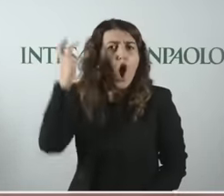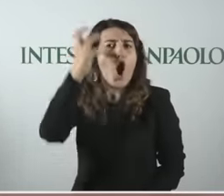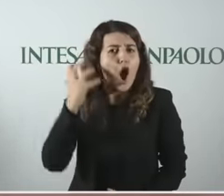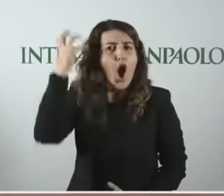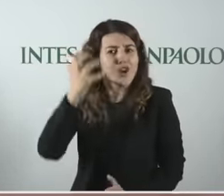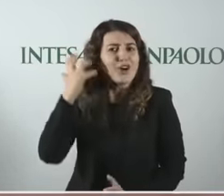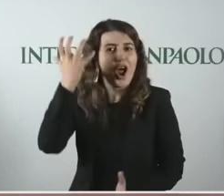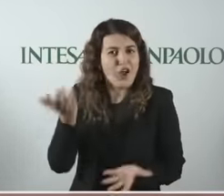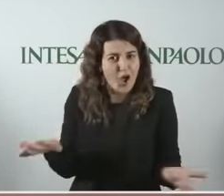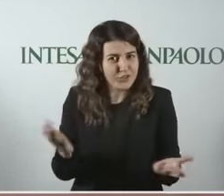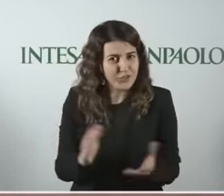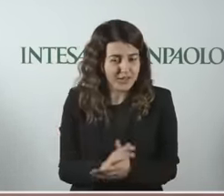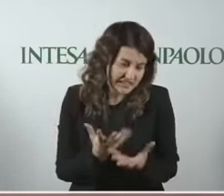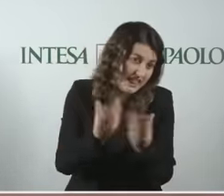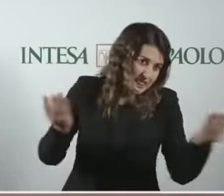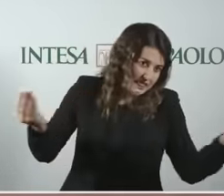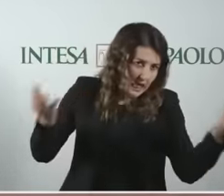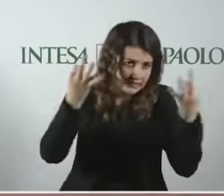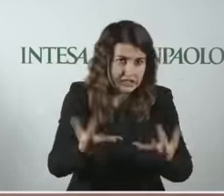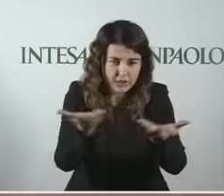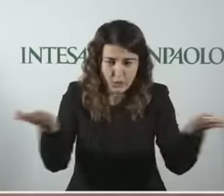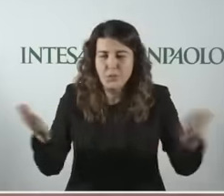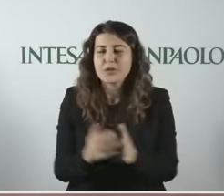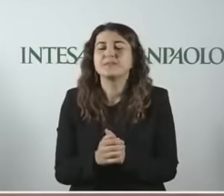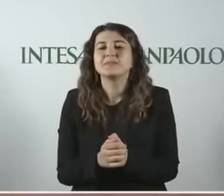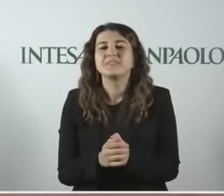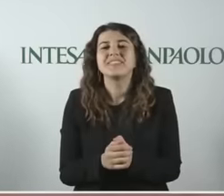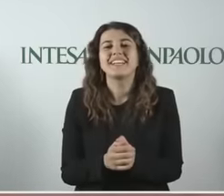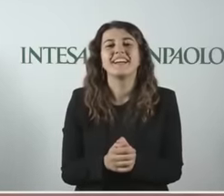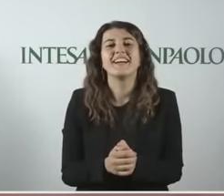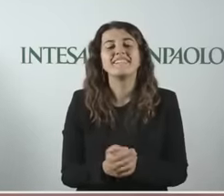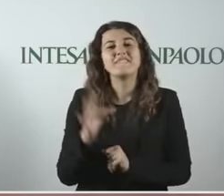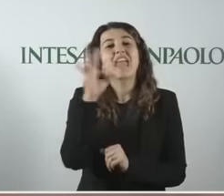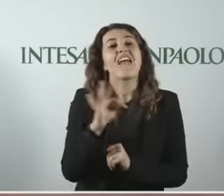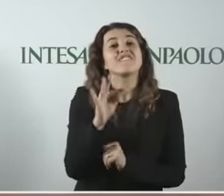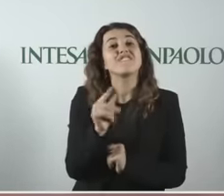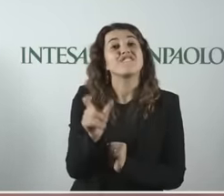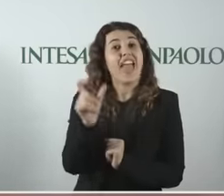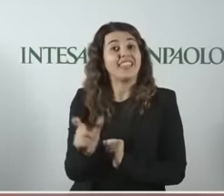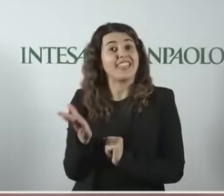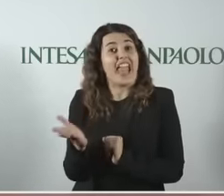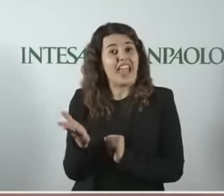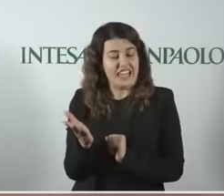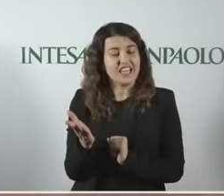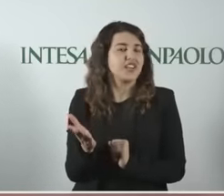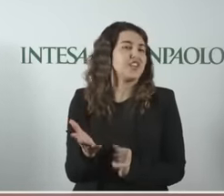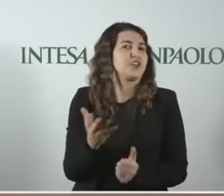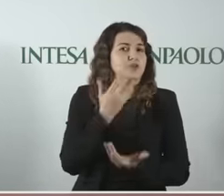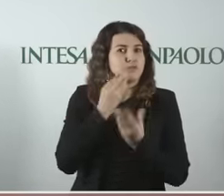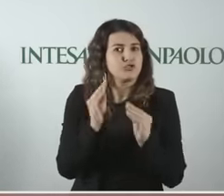peraltro e ce ne saranno tanti qui Immagino allora Federico ragazzino eredita il trono